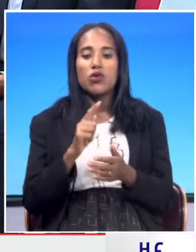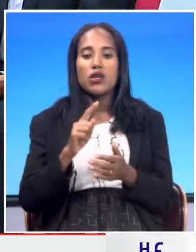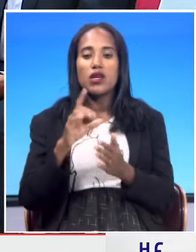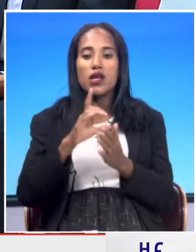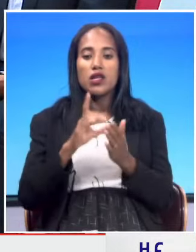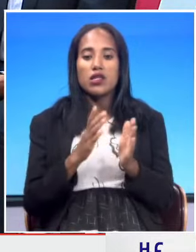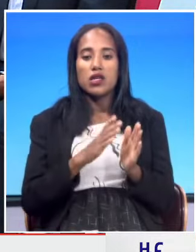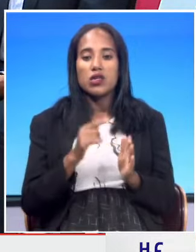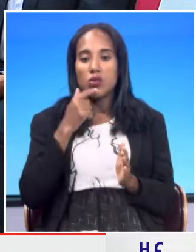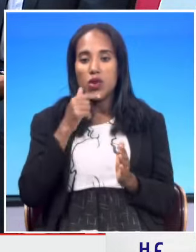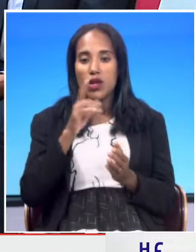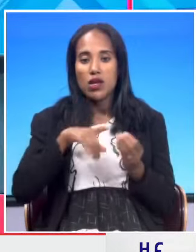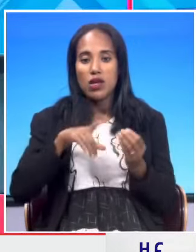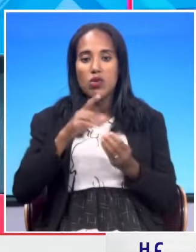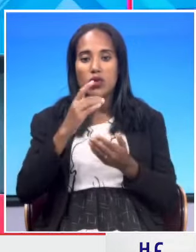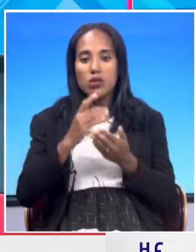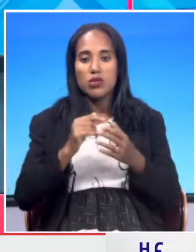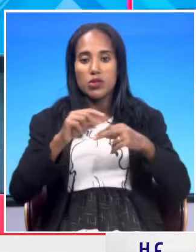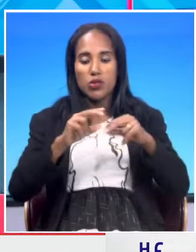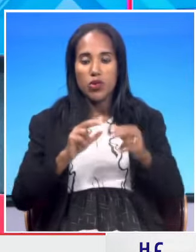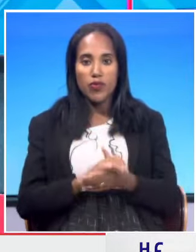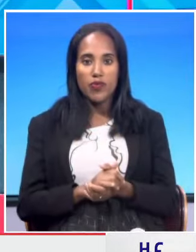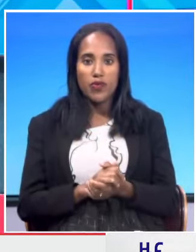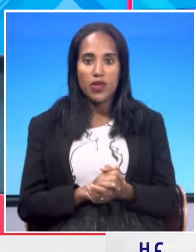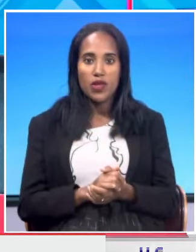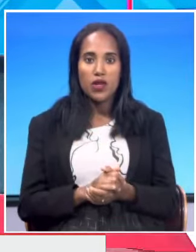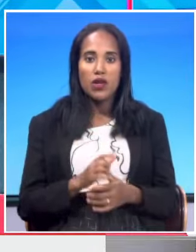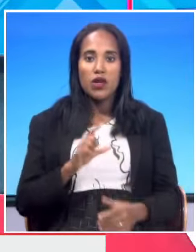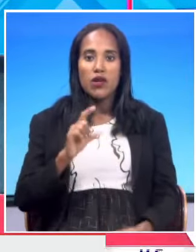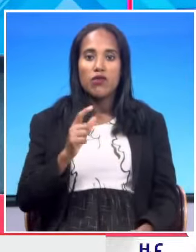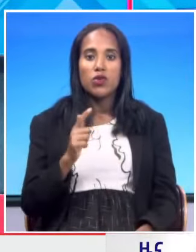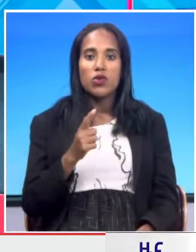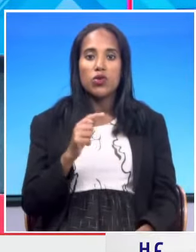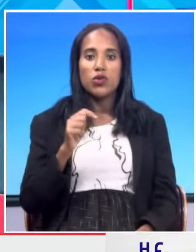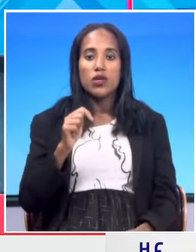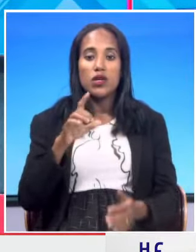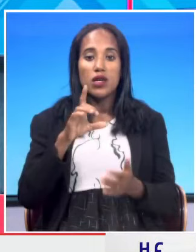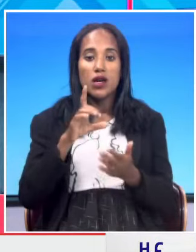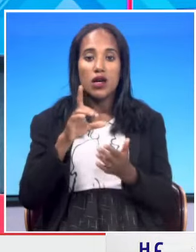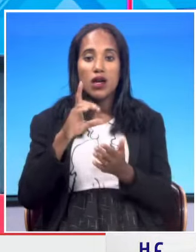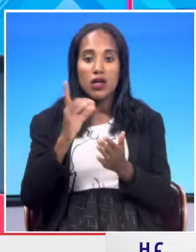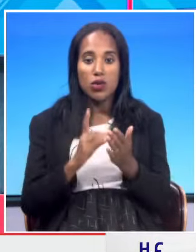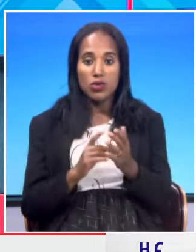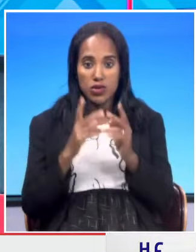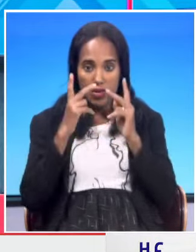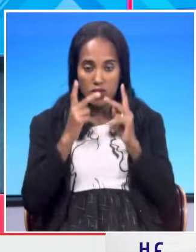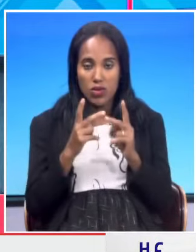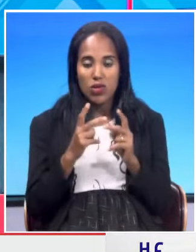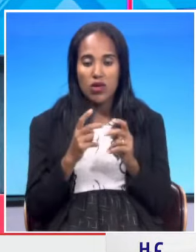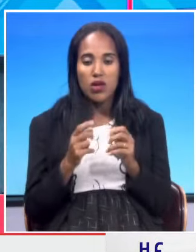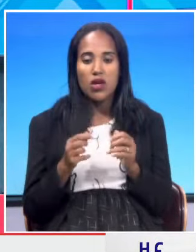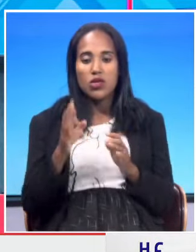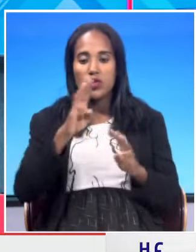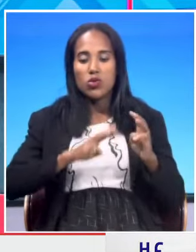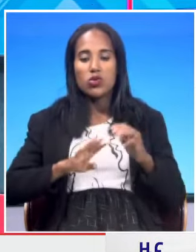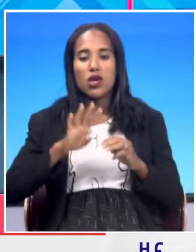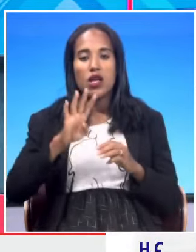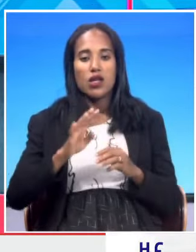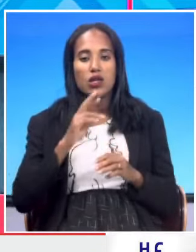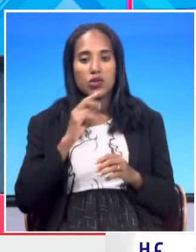ብሏል የክልሉ ትምህርት ቢሮ። ይህ ፍኖተ ካርታ ስናየ ይዟቸው የመጡ ችግሮች አራት ናቸው። በዋናነት በትምህርት ጥራት